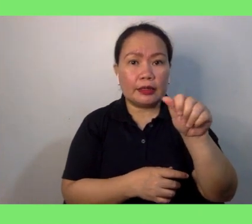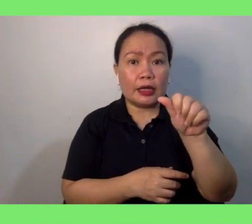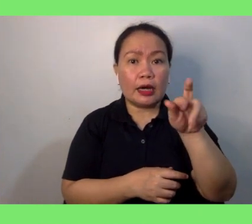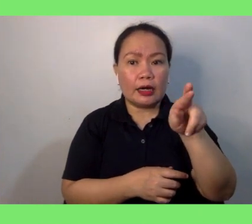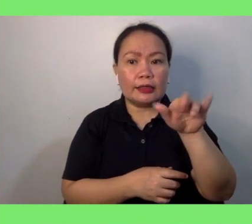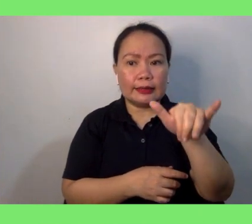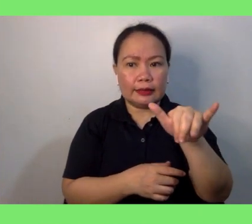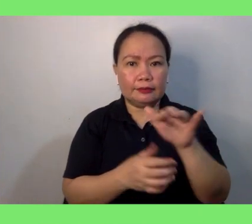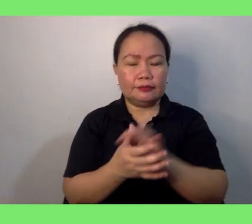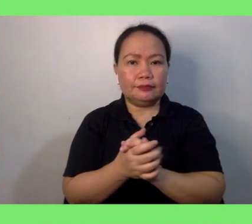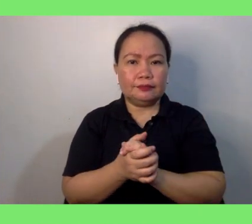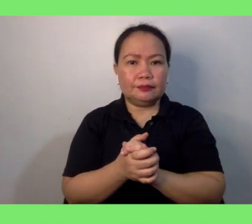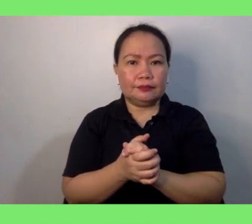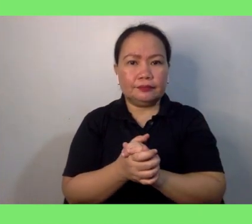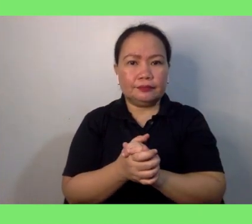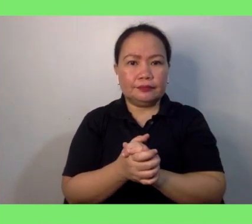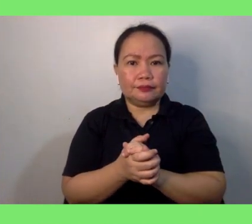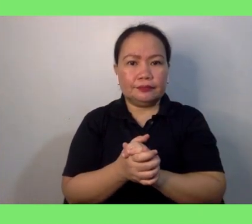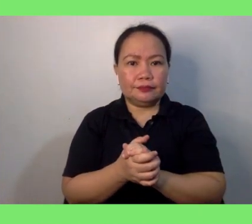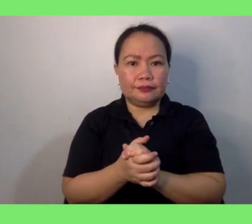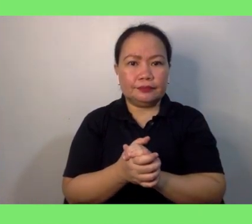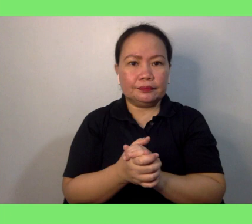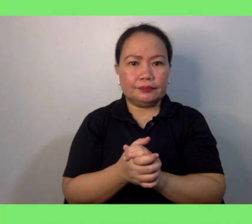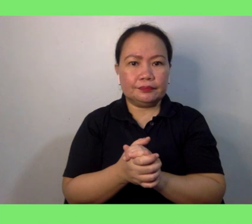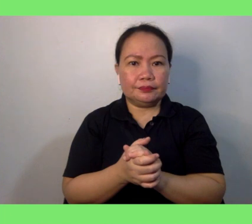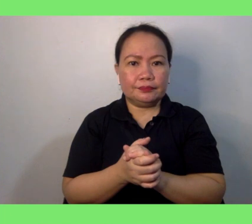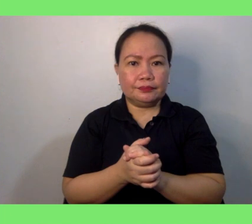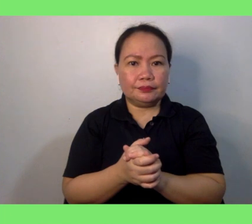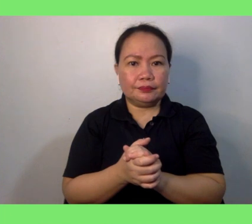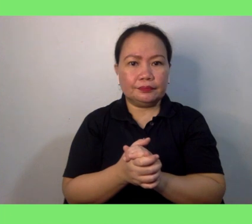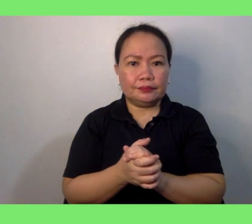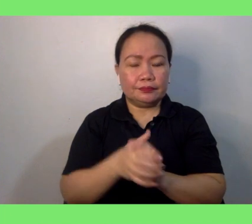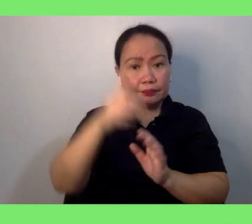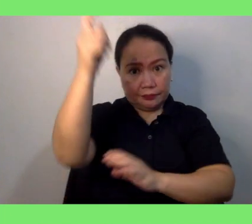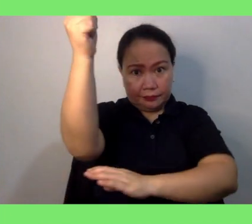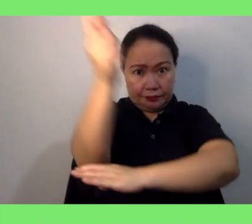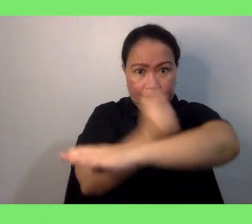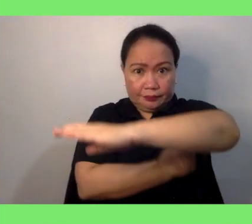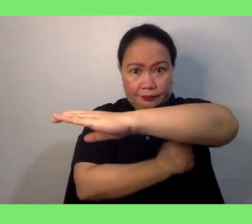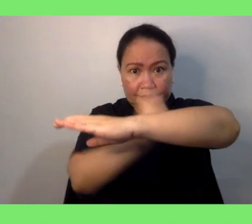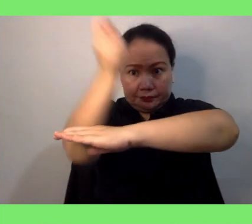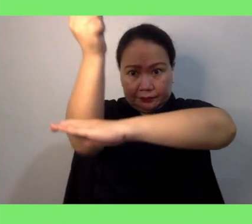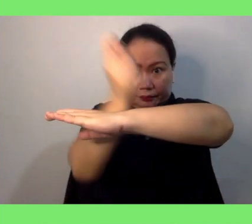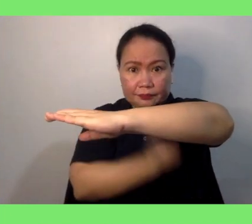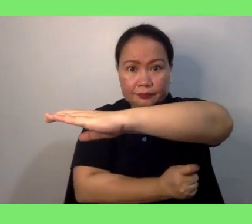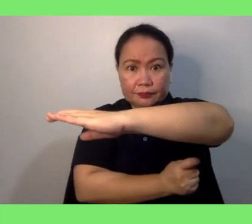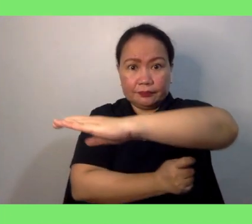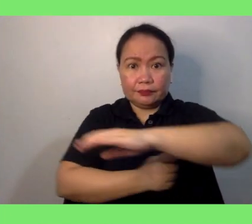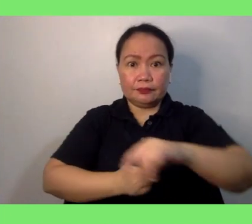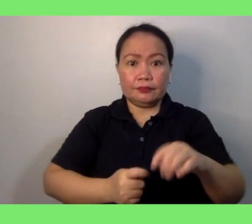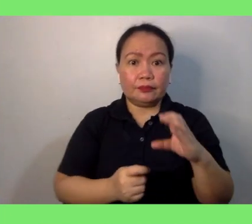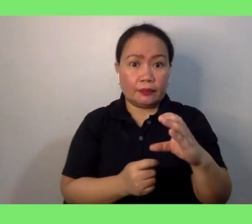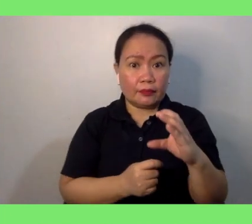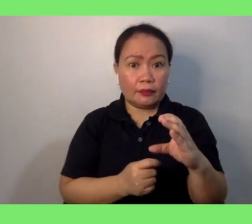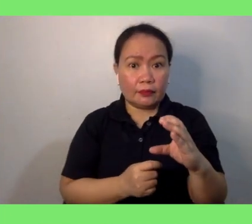same side interior sila eh. Ito yung transversal mo. Okay. So, ito yung transversal mo. Ito,